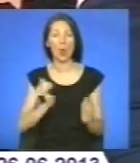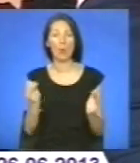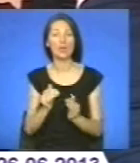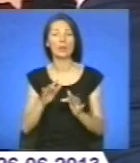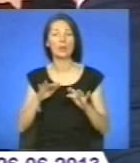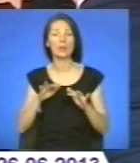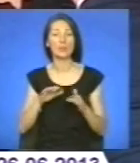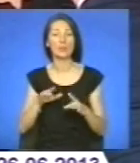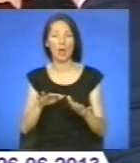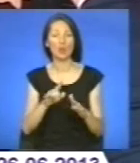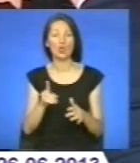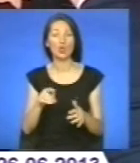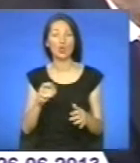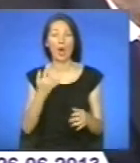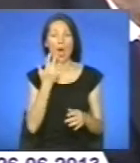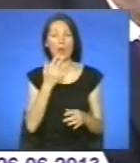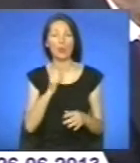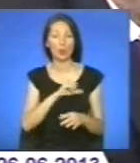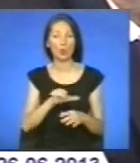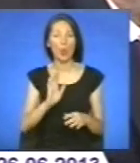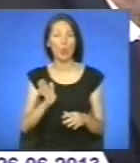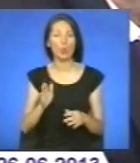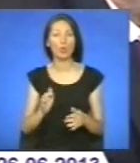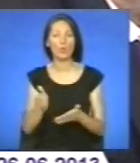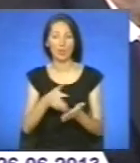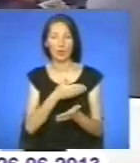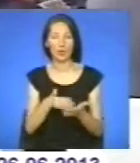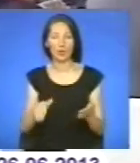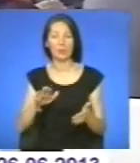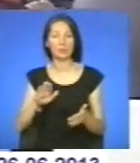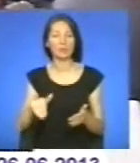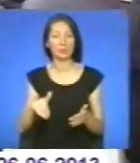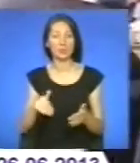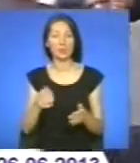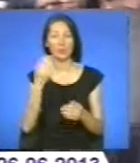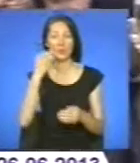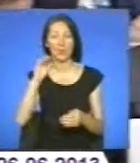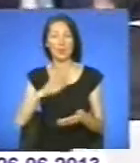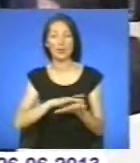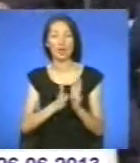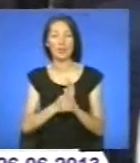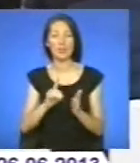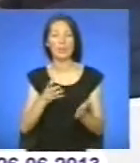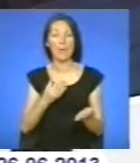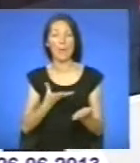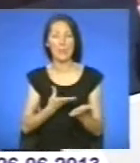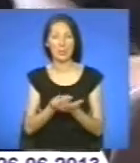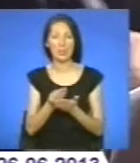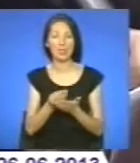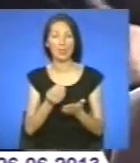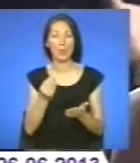щодо імпорту будуть скасовані. Однак, винятково після покращення ситуації з платіжним балансом.